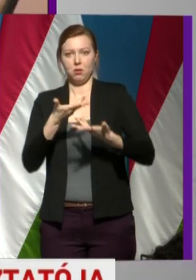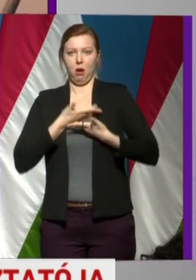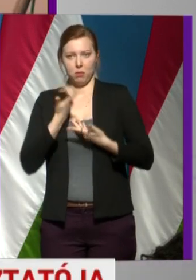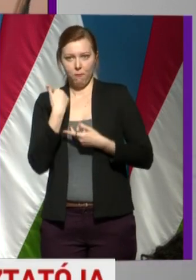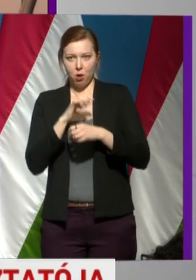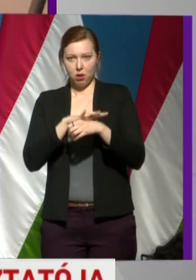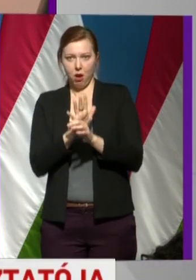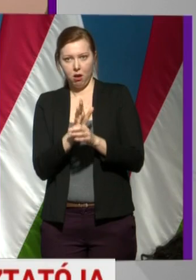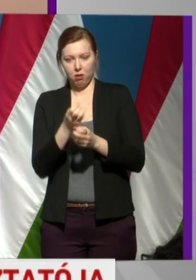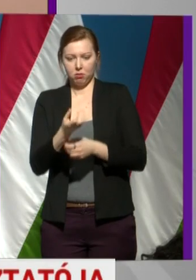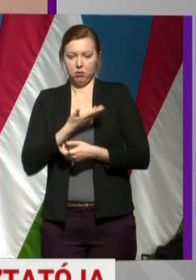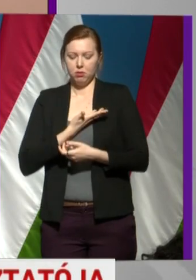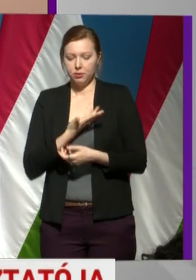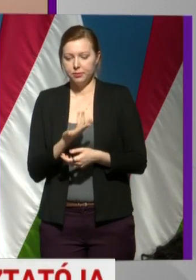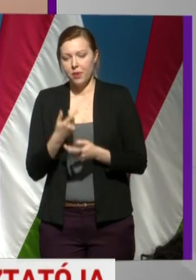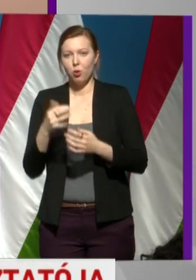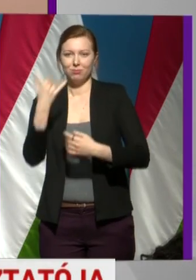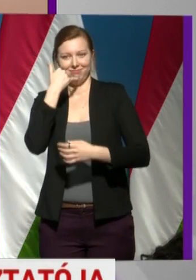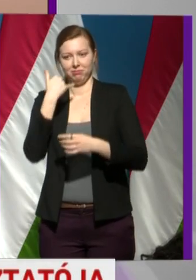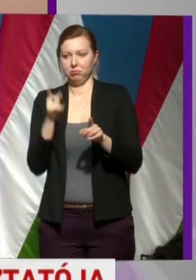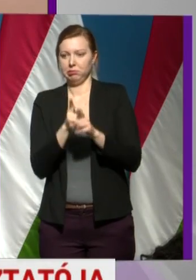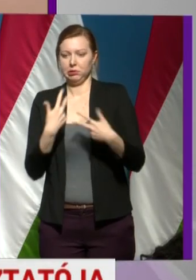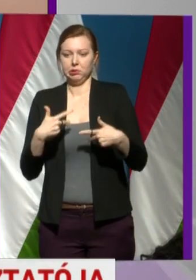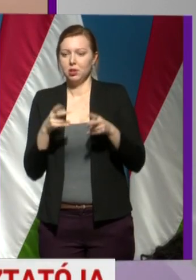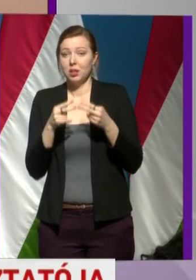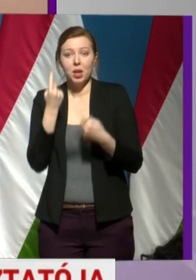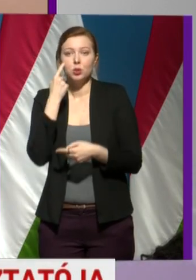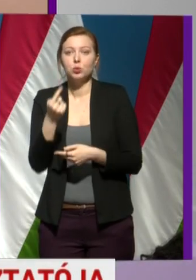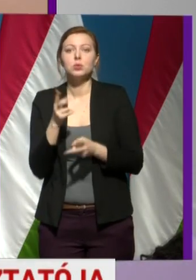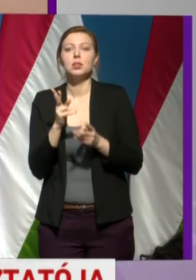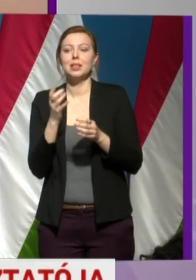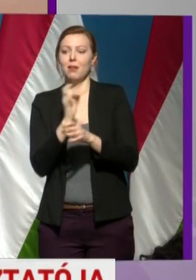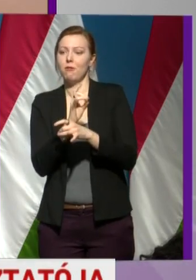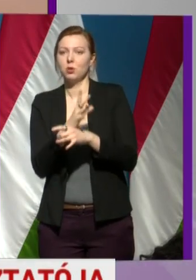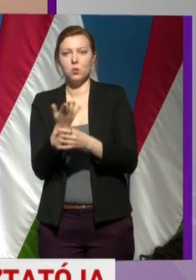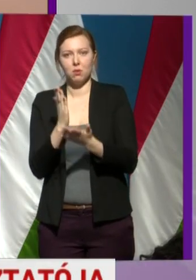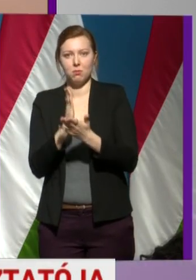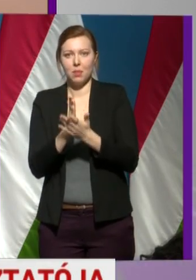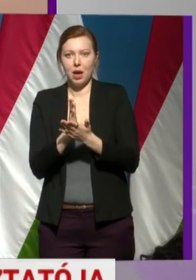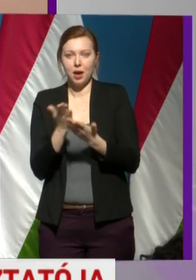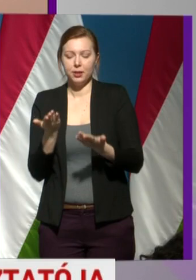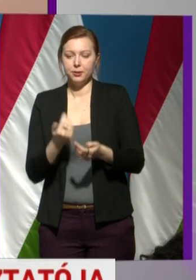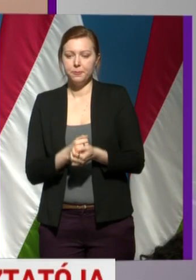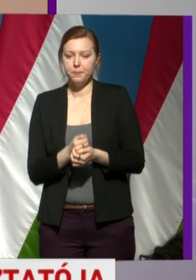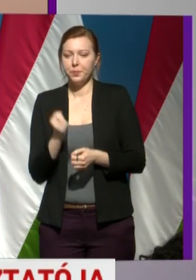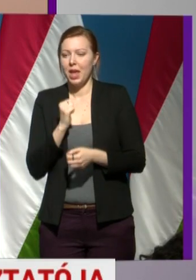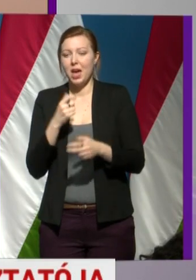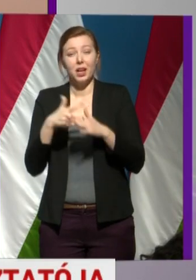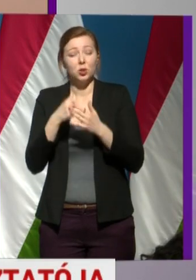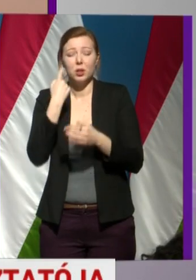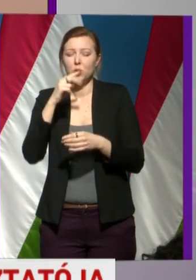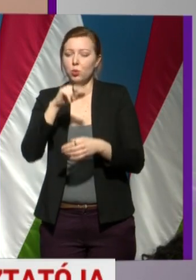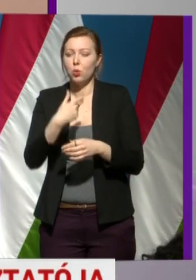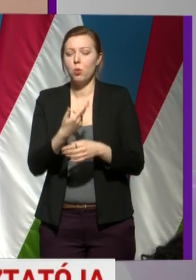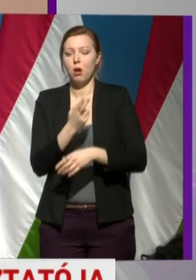a fertőzést, akkor telefonáljon. Nem lehet tudni, hogy kik fertőzöttek már. Számos dolgot nem lehet tudni